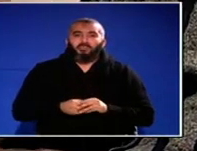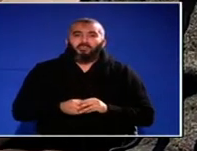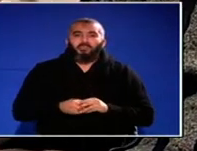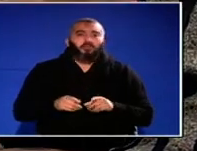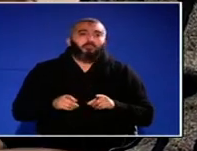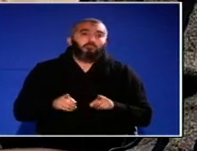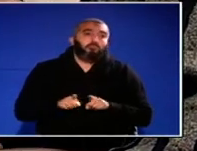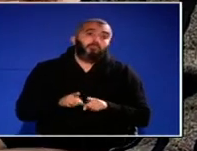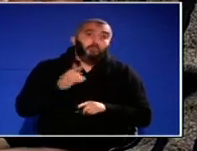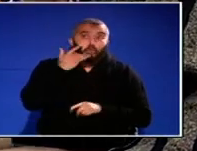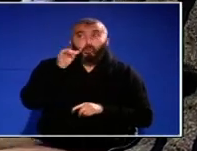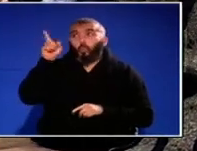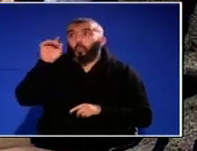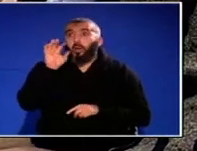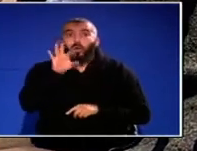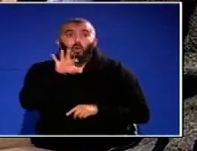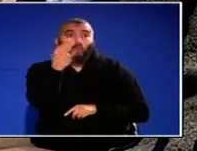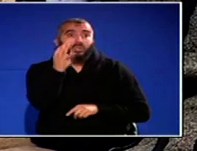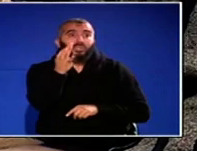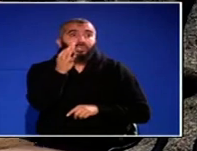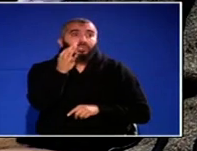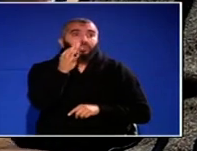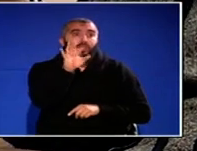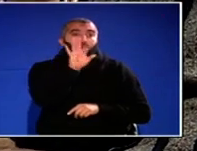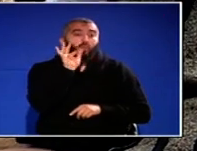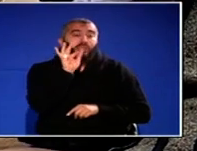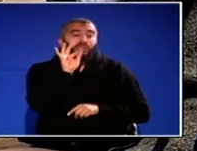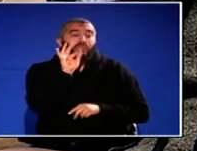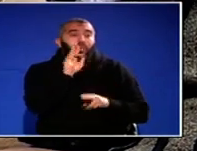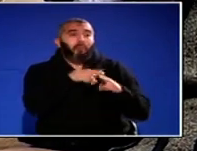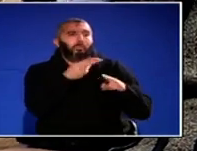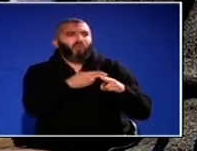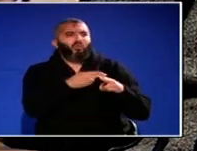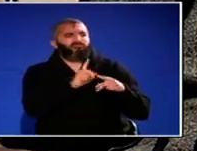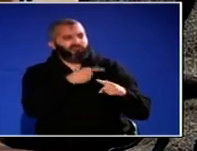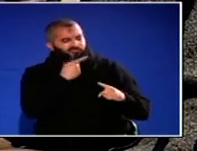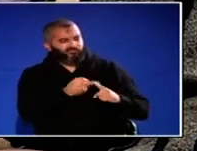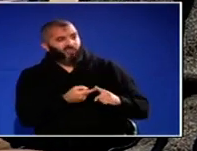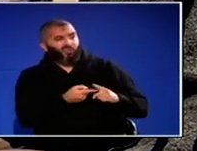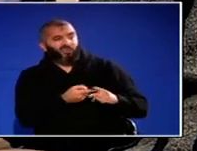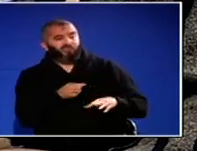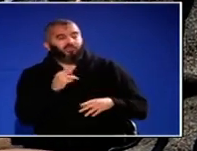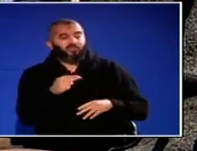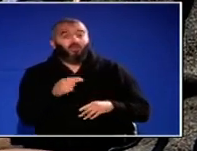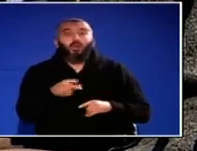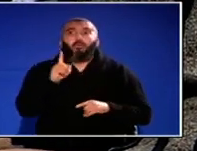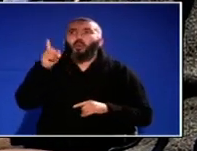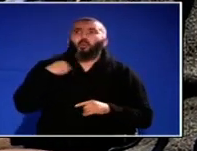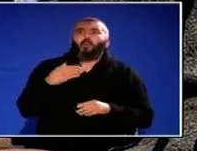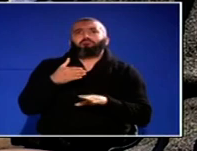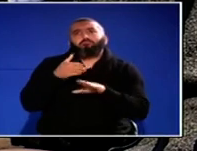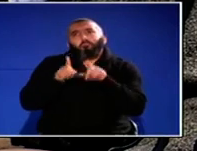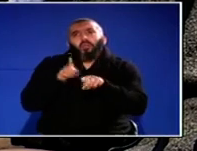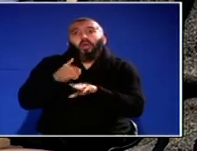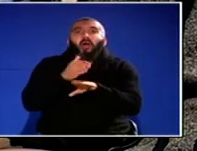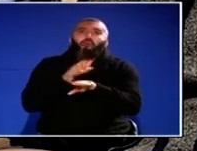اسما غريبا، هو ممكن بعض الأحيان الغربة تكون في الأسماء، ولكن الآن أصبحت الأسماء ربما قبل 20 30 سنة 40